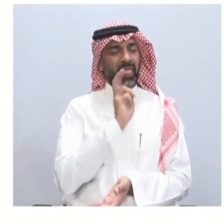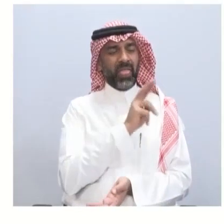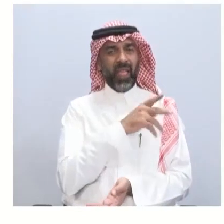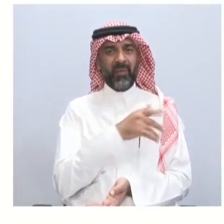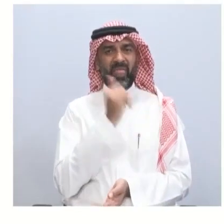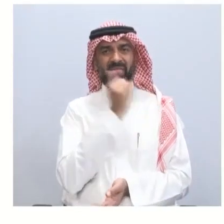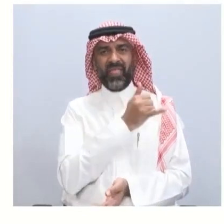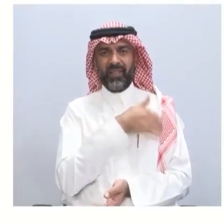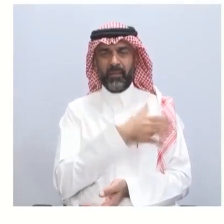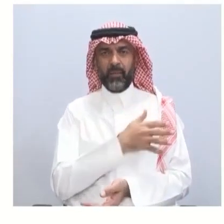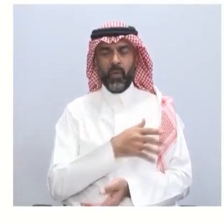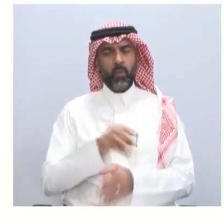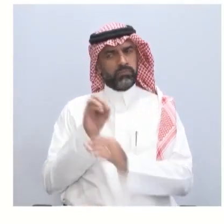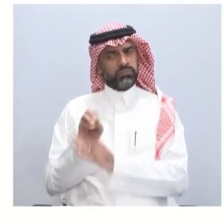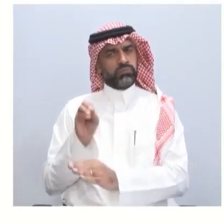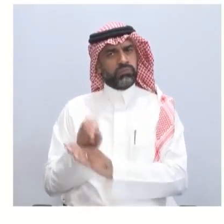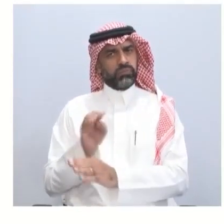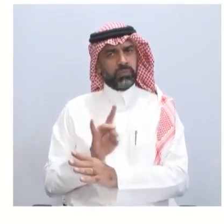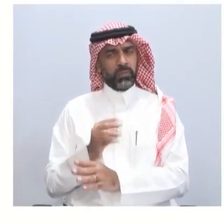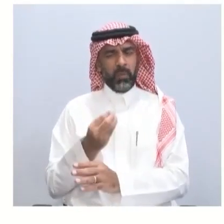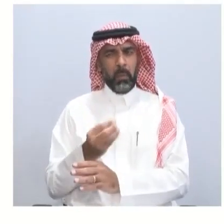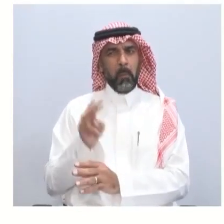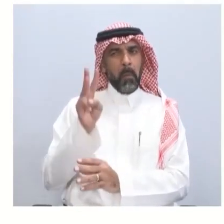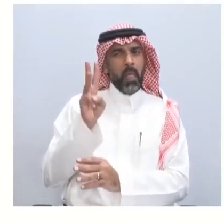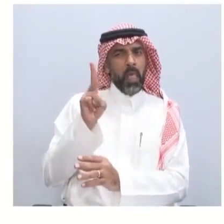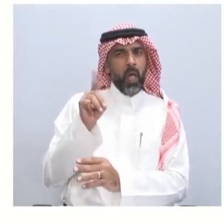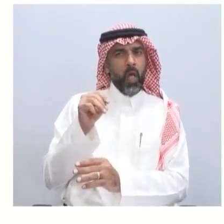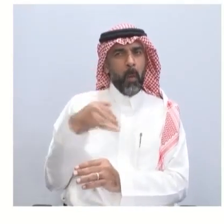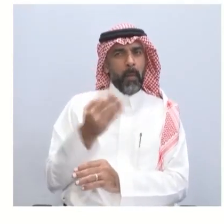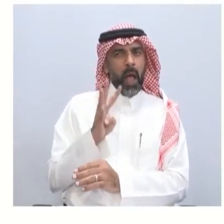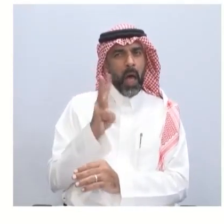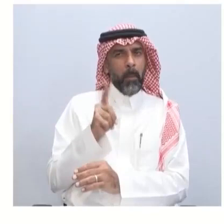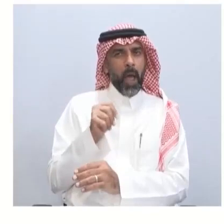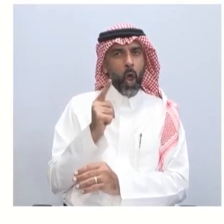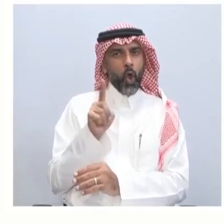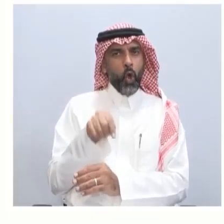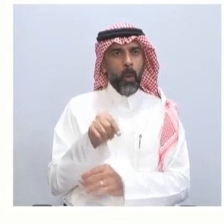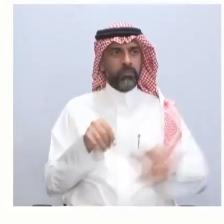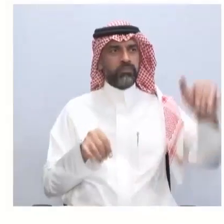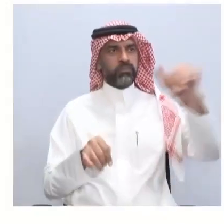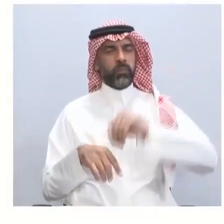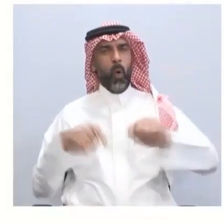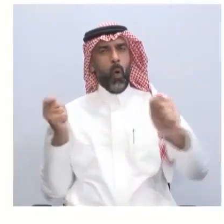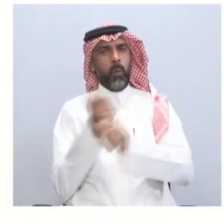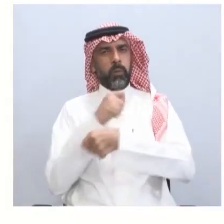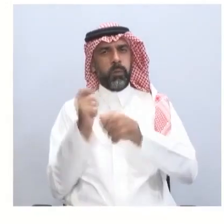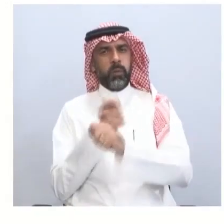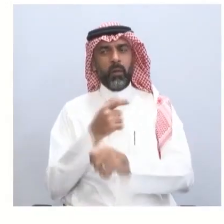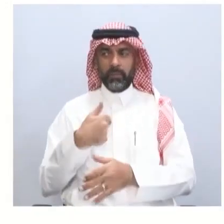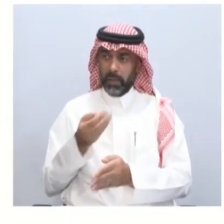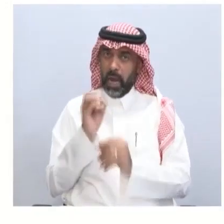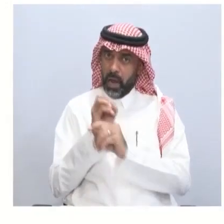الحرب ادى ذلك الى مقتلها وازدهرت مدينه حجر الامامه فاصبحت كما ذكرنا لكم ابنائي وبنات